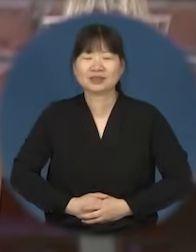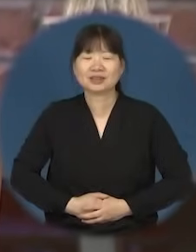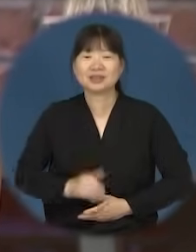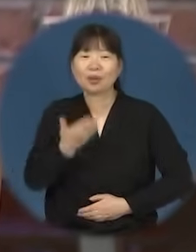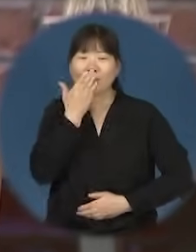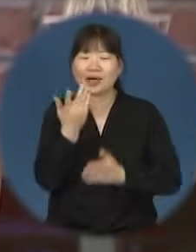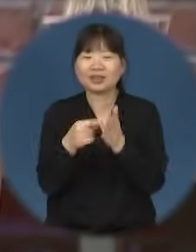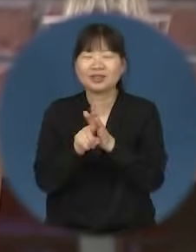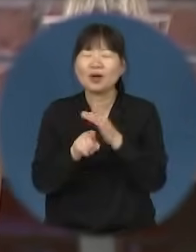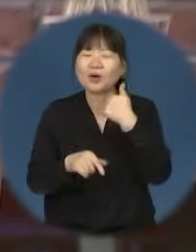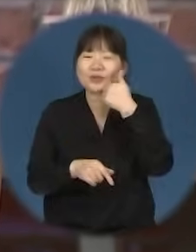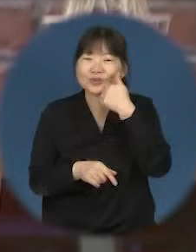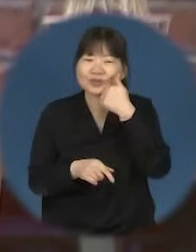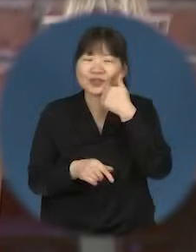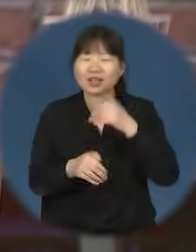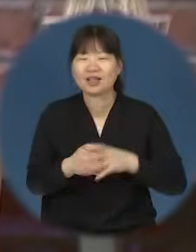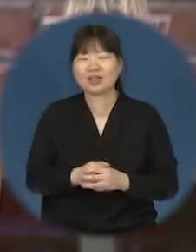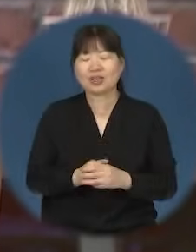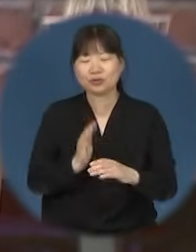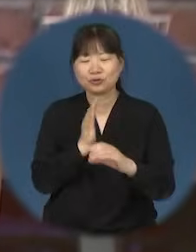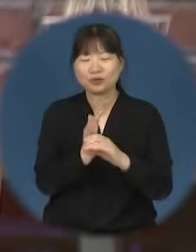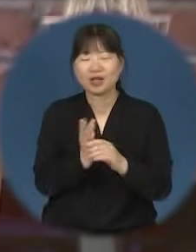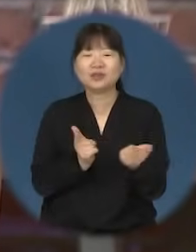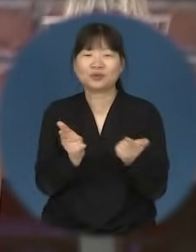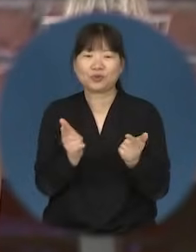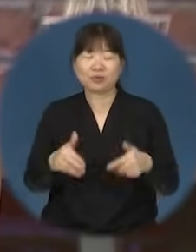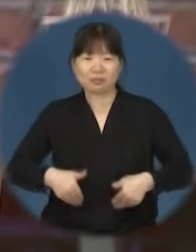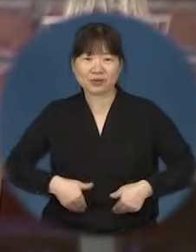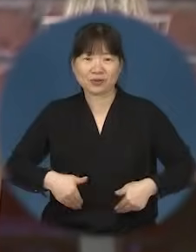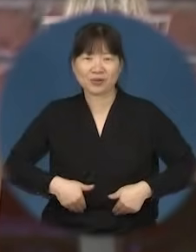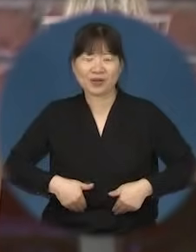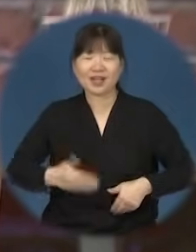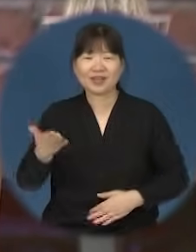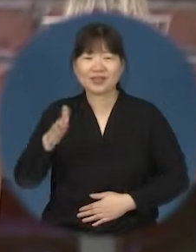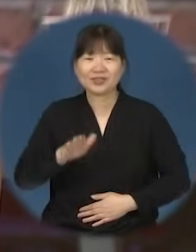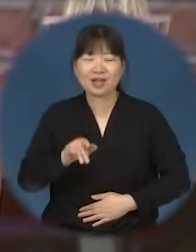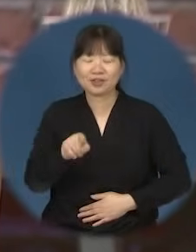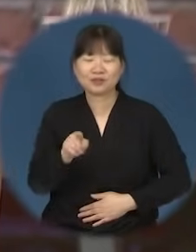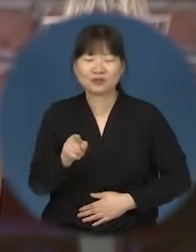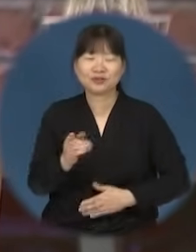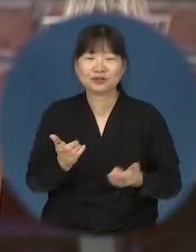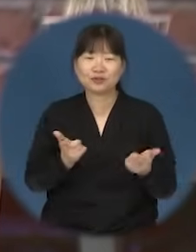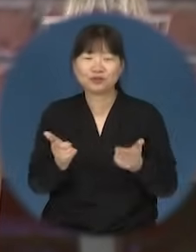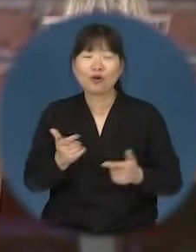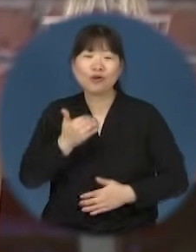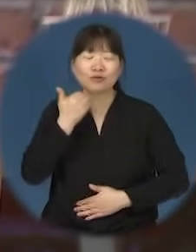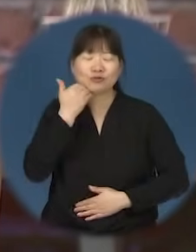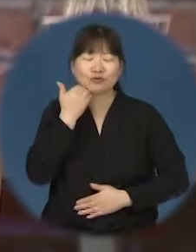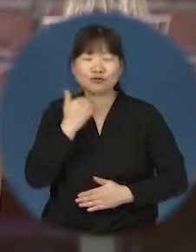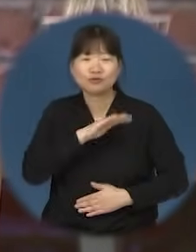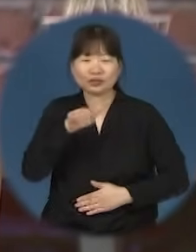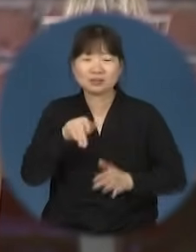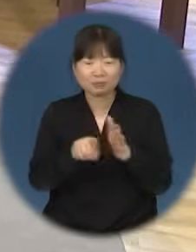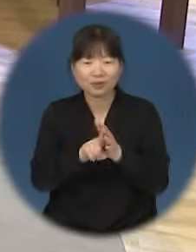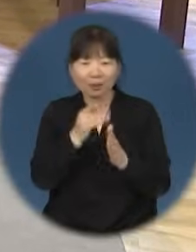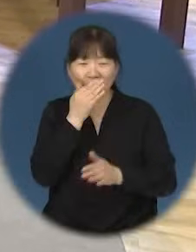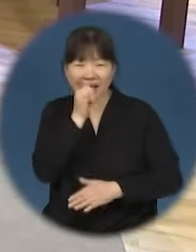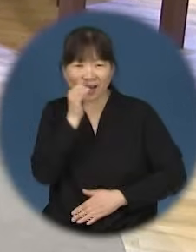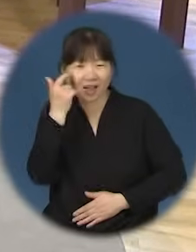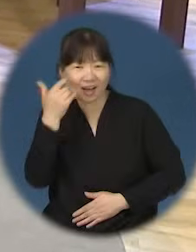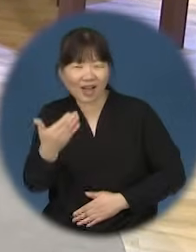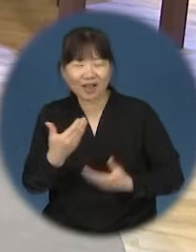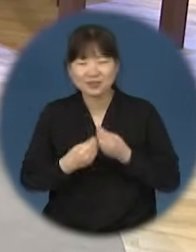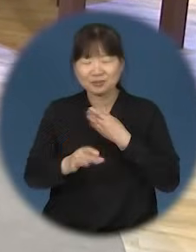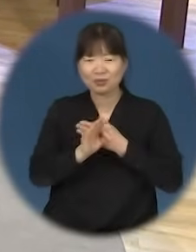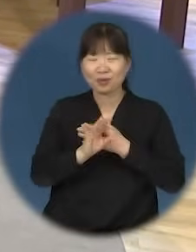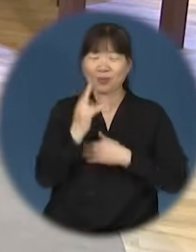하기 위해서는 누군가가 중재를 해야 되거든요. 그렇죠. 근데 그 중재를 과연 우리가 믿을 수 있느냐. 예를 들어서